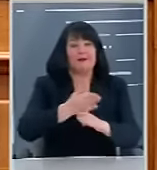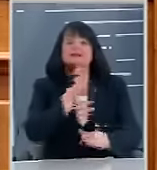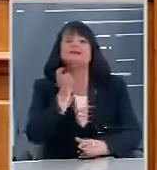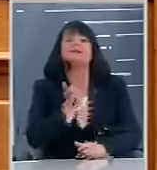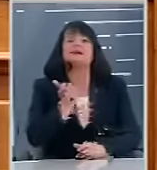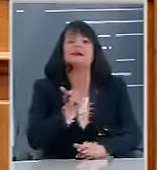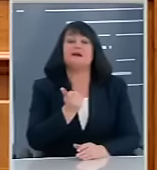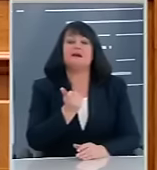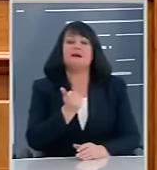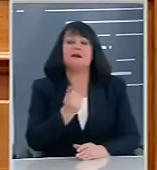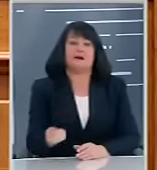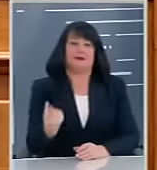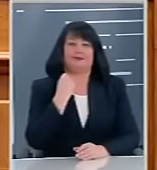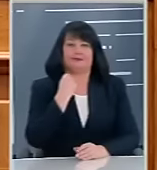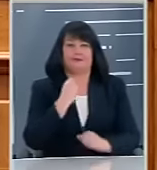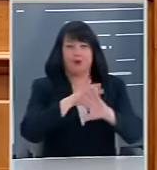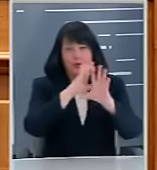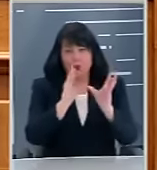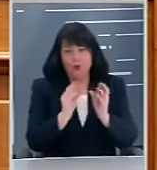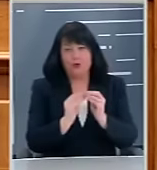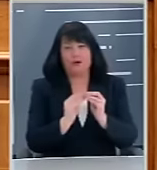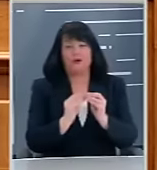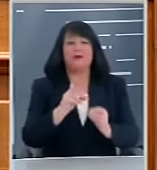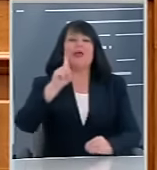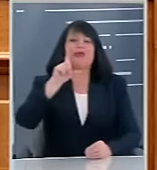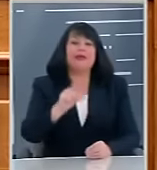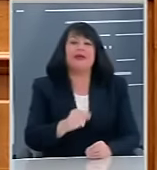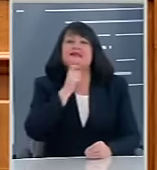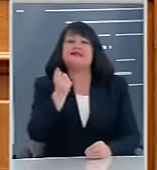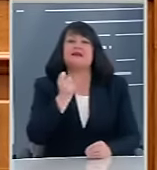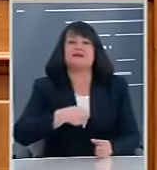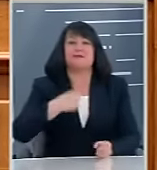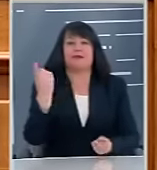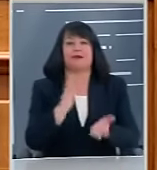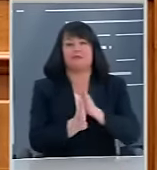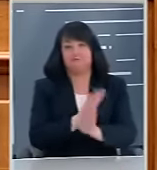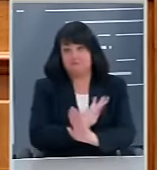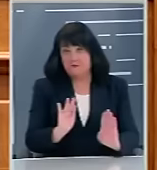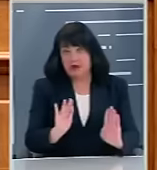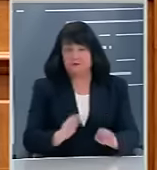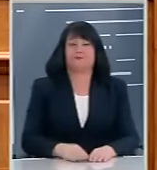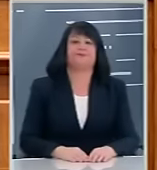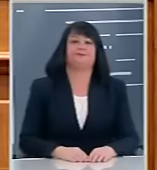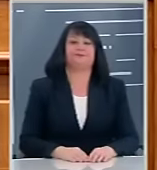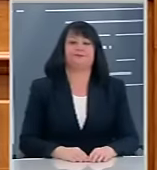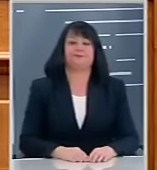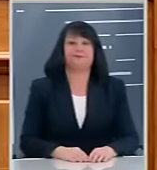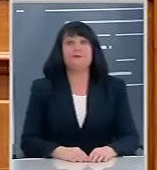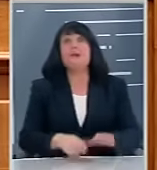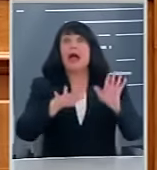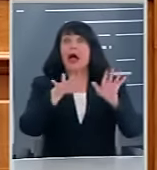θα είχαν απολέσει στο σύνολό τους τη σύνταξή τους. Η ανεργία βάσει των